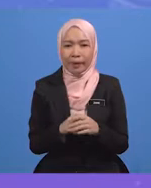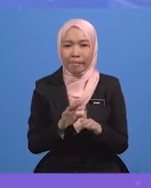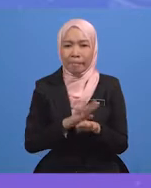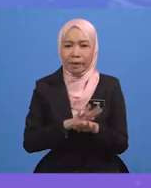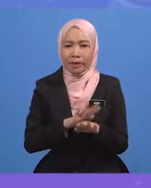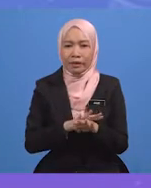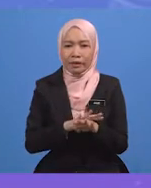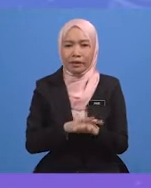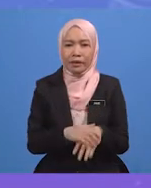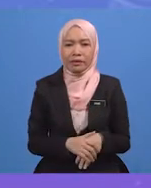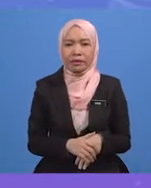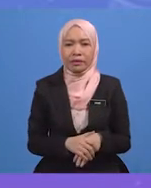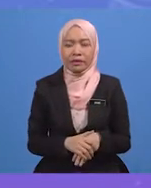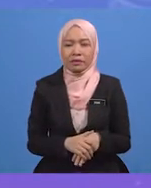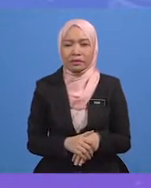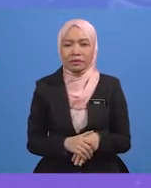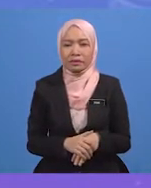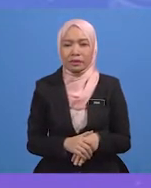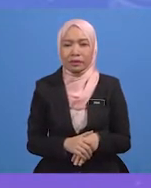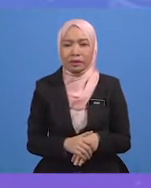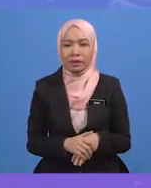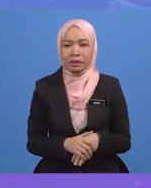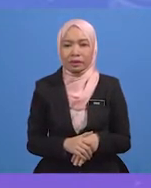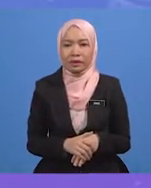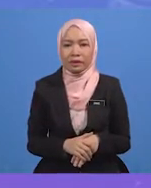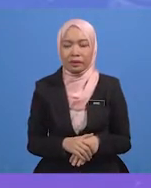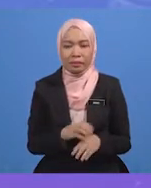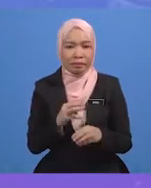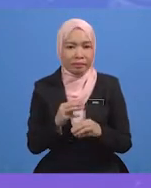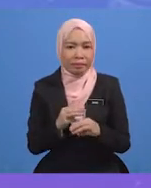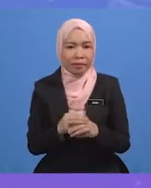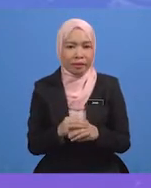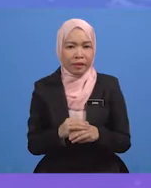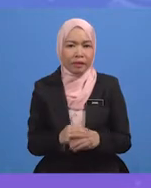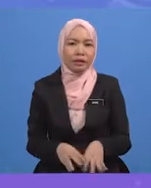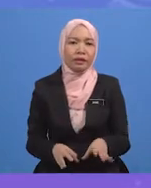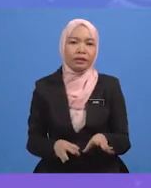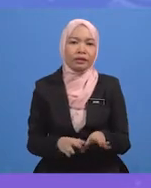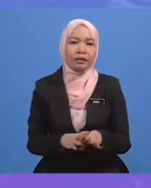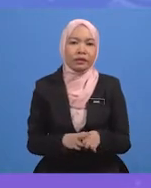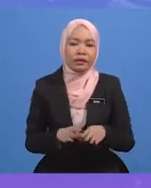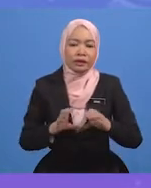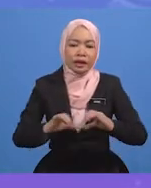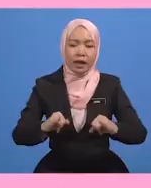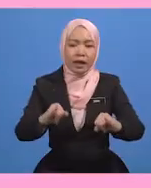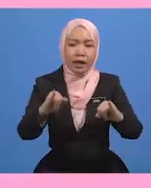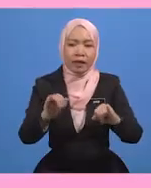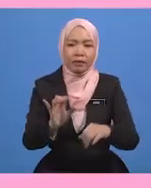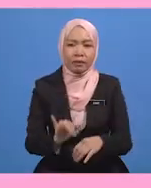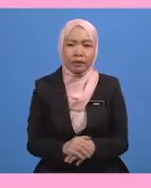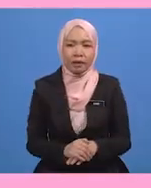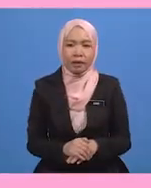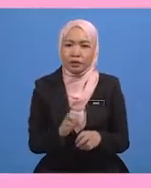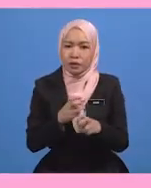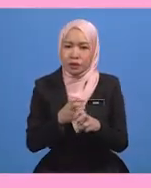duri serta ranjau. Namun ia tidak mematahkan atau melumpuhkan semangat Hamka.